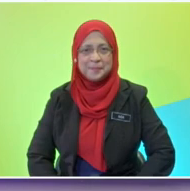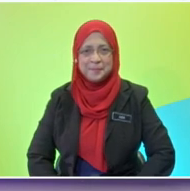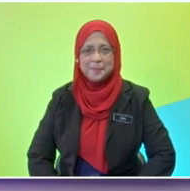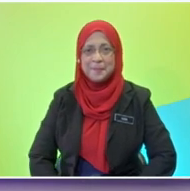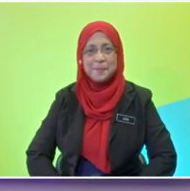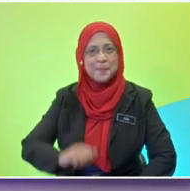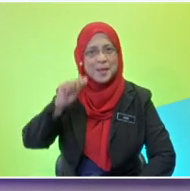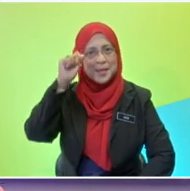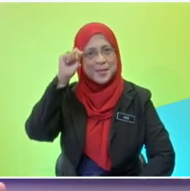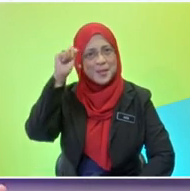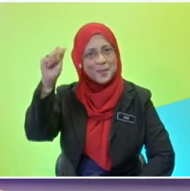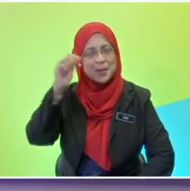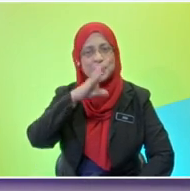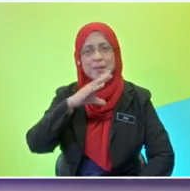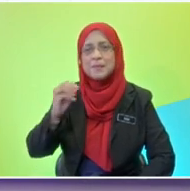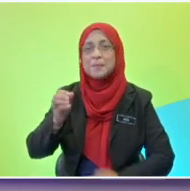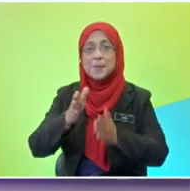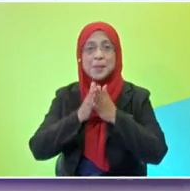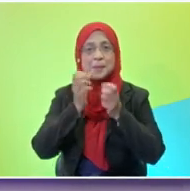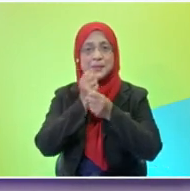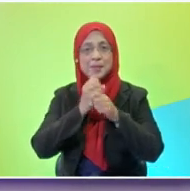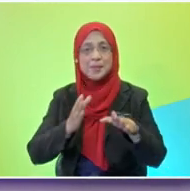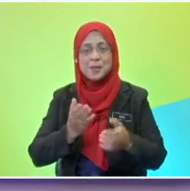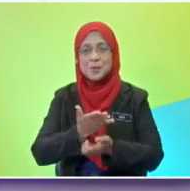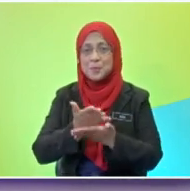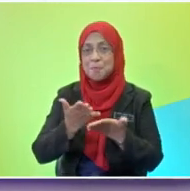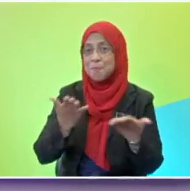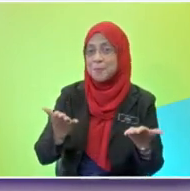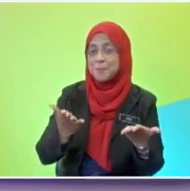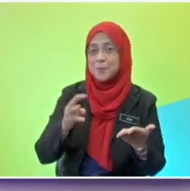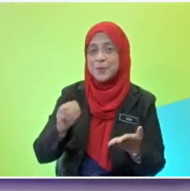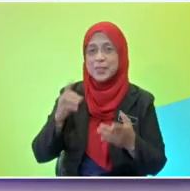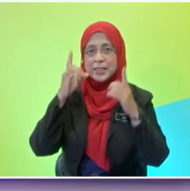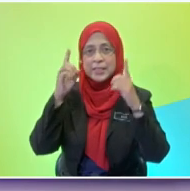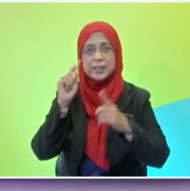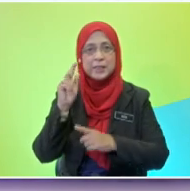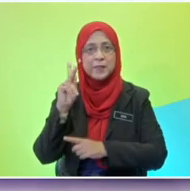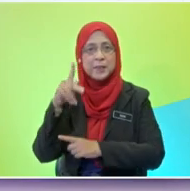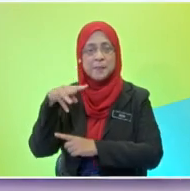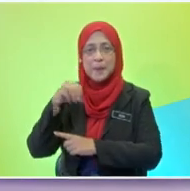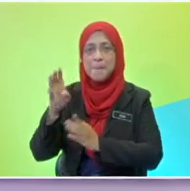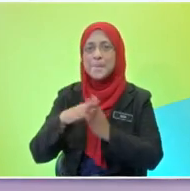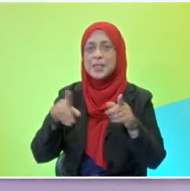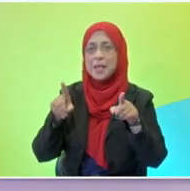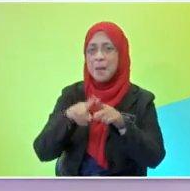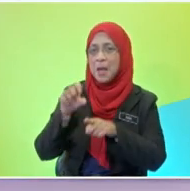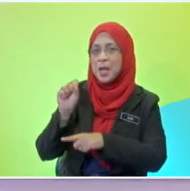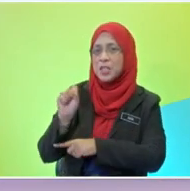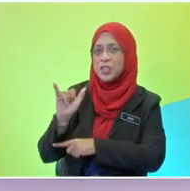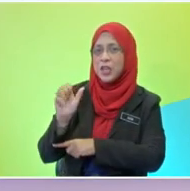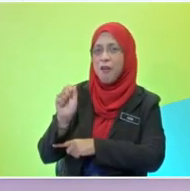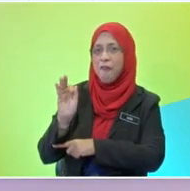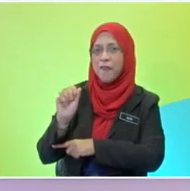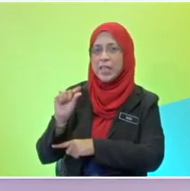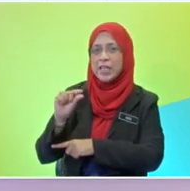Assalamualaikum dan salam sejahtera kepada semua penonton Didik TVM anda bersama dengan saya syafiqah Hanafiah dalam